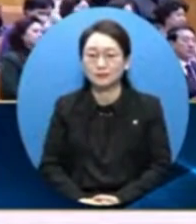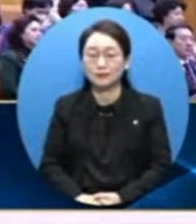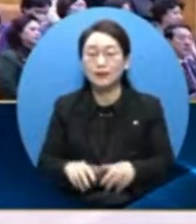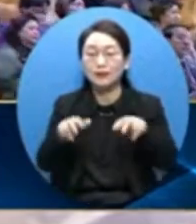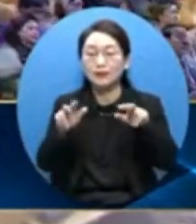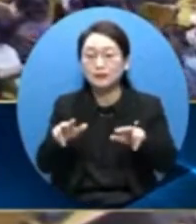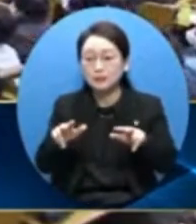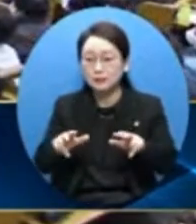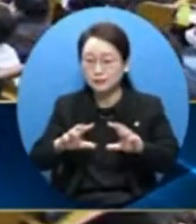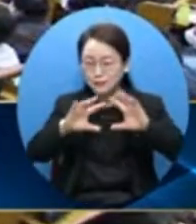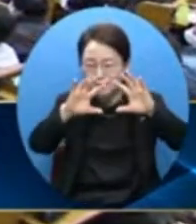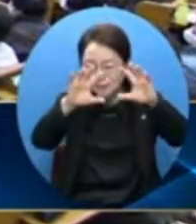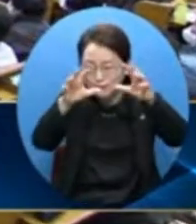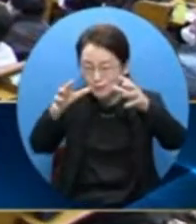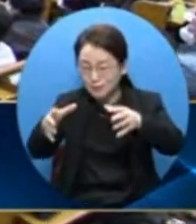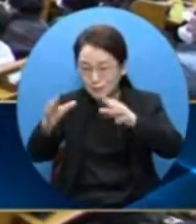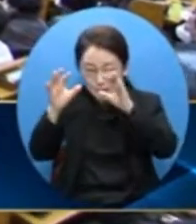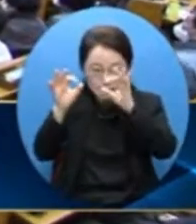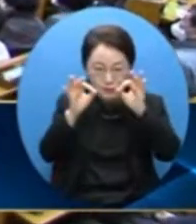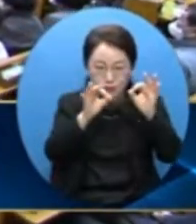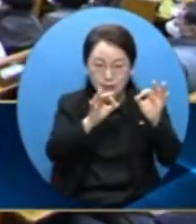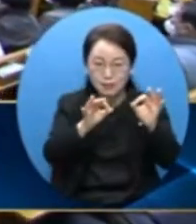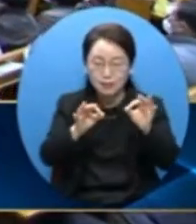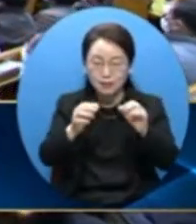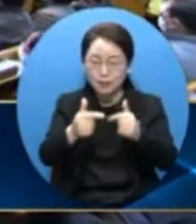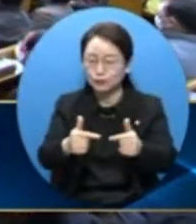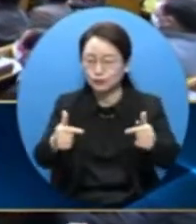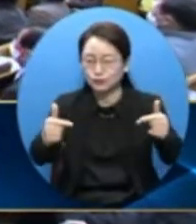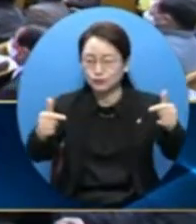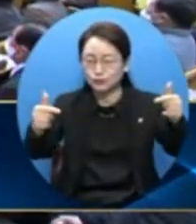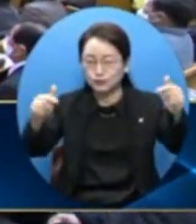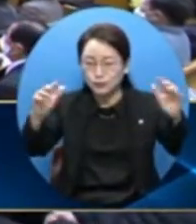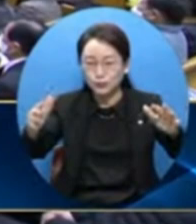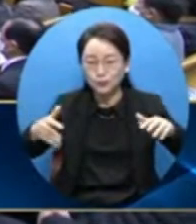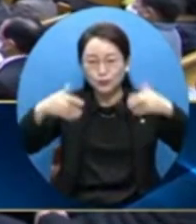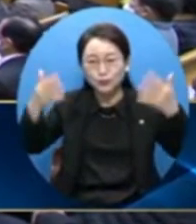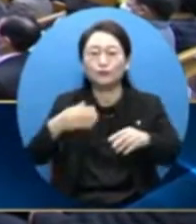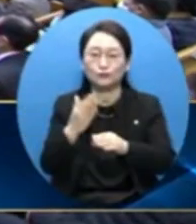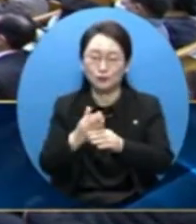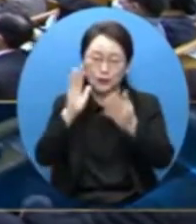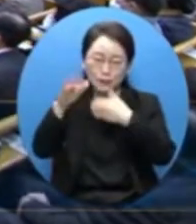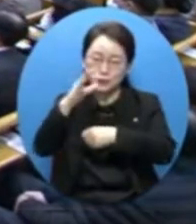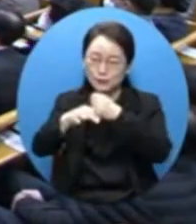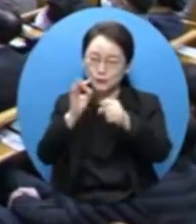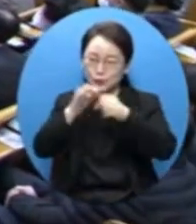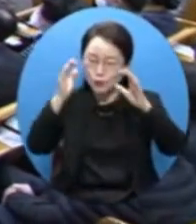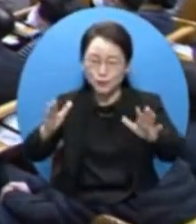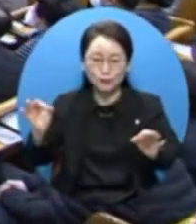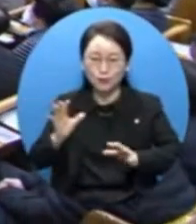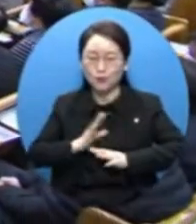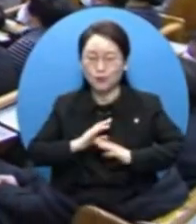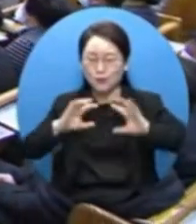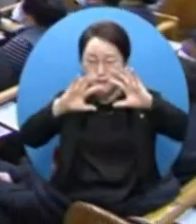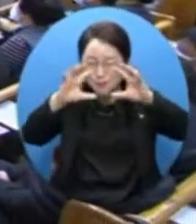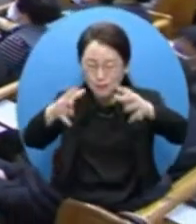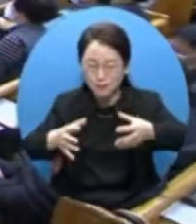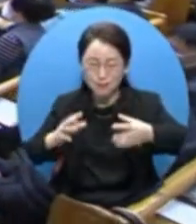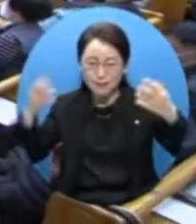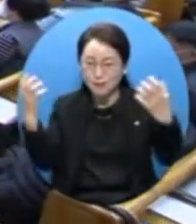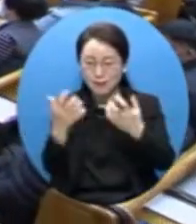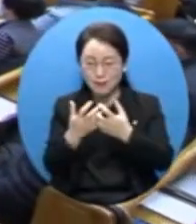지금 전 세계적으로 부흥의 바람이 불고 있습니다. 앞으로 10년 동안 놀라운 부흥 역사가 온 세계를 뒤덮게 될